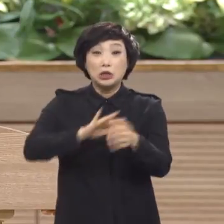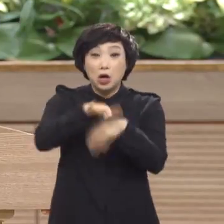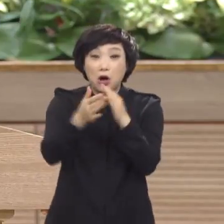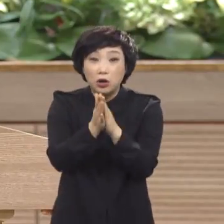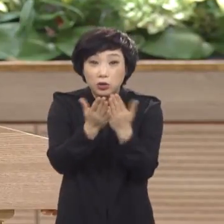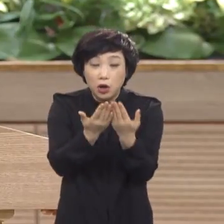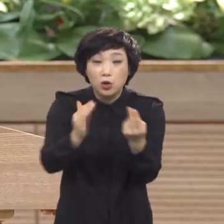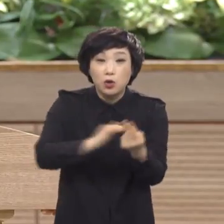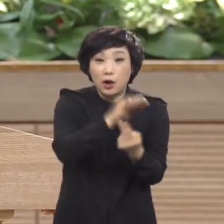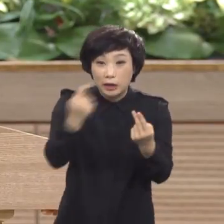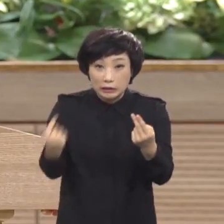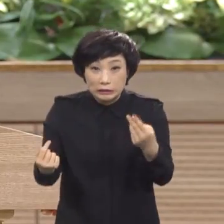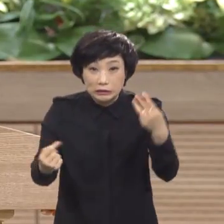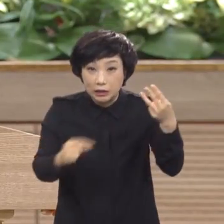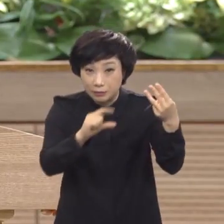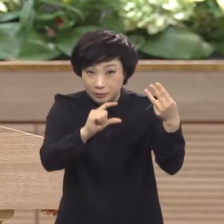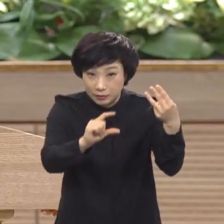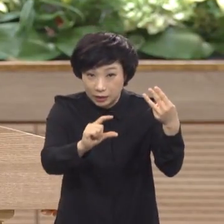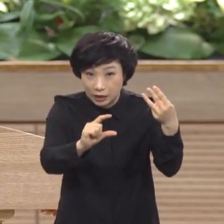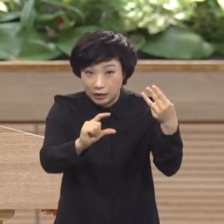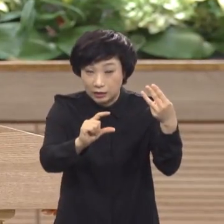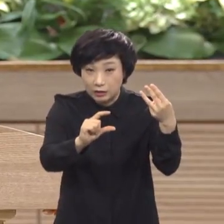요한일서 3장